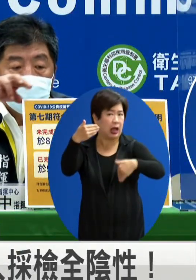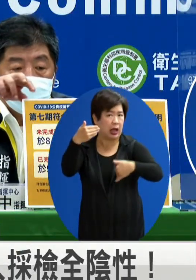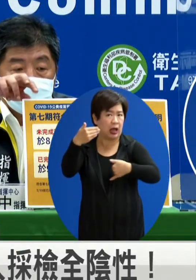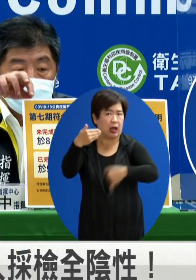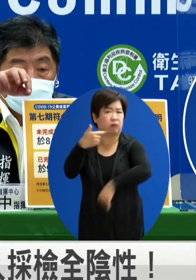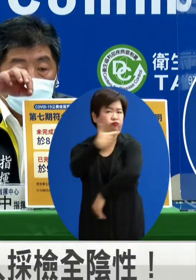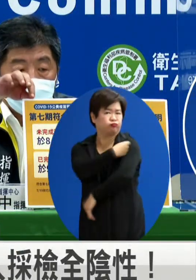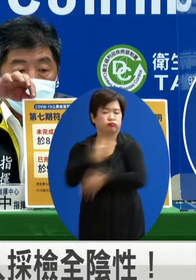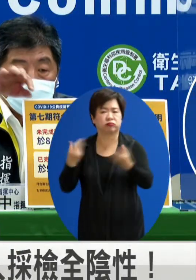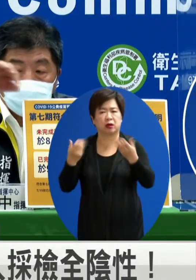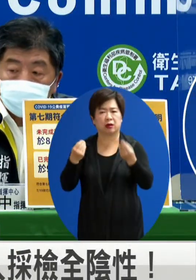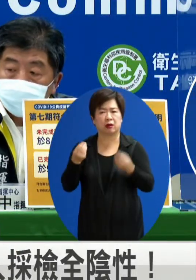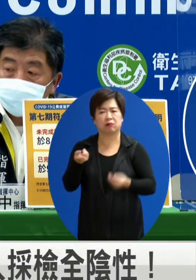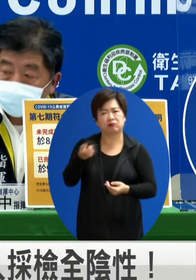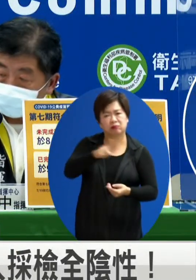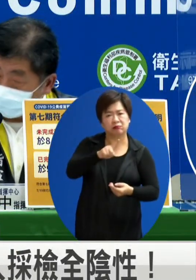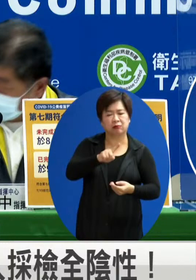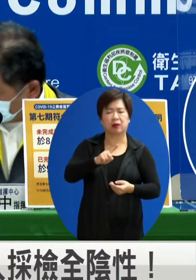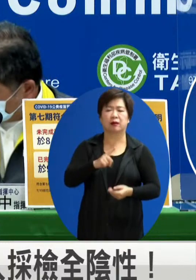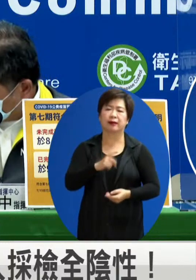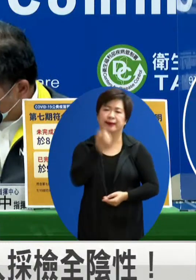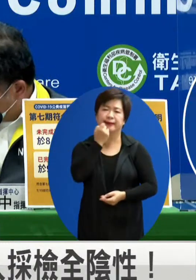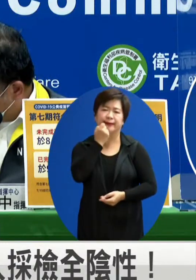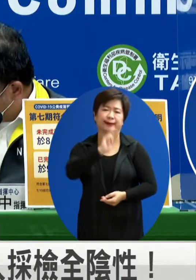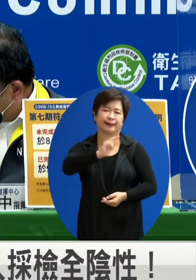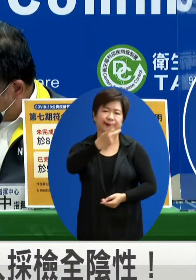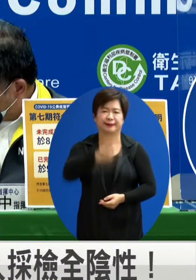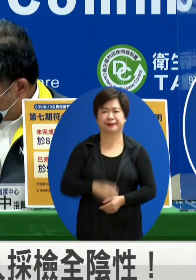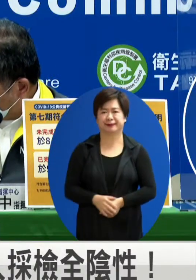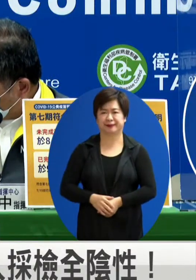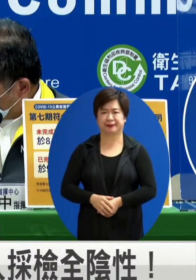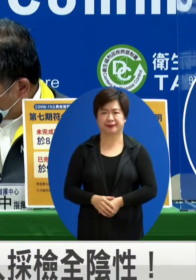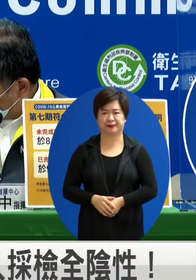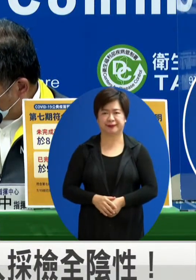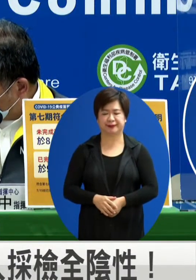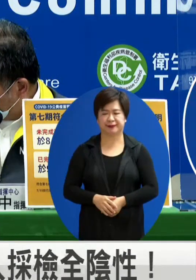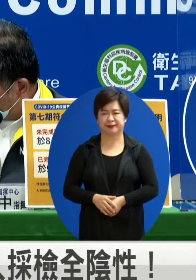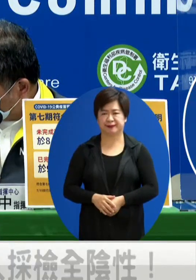可以哦再改选了哈。